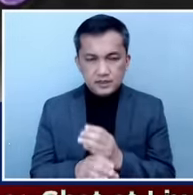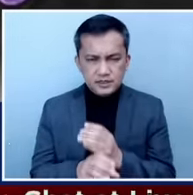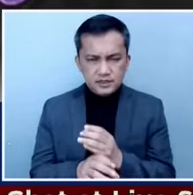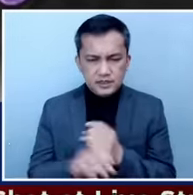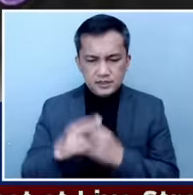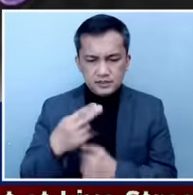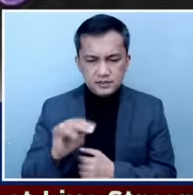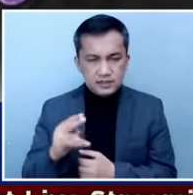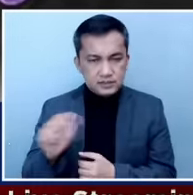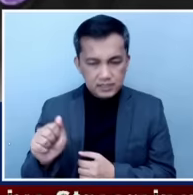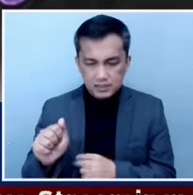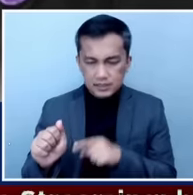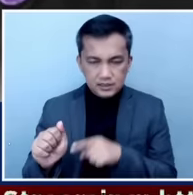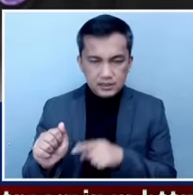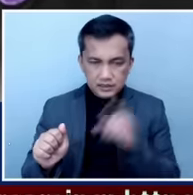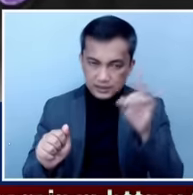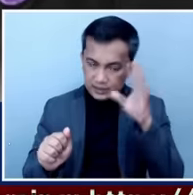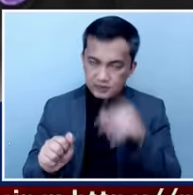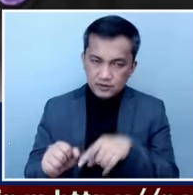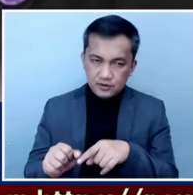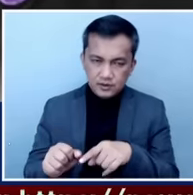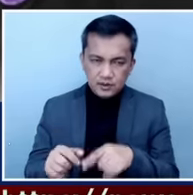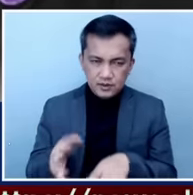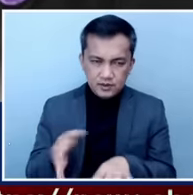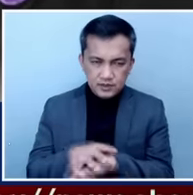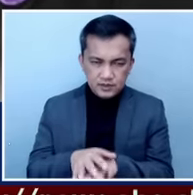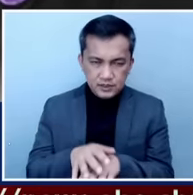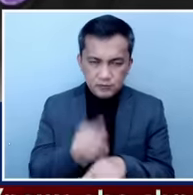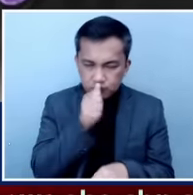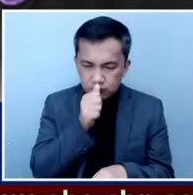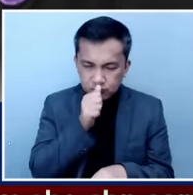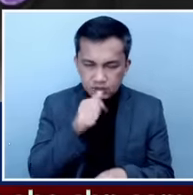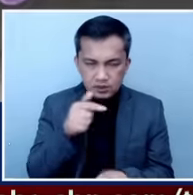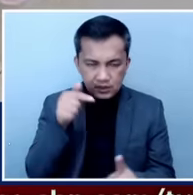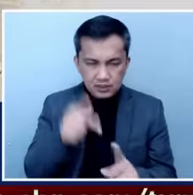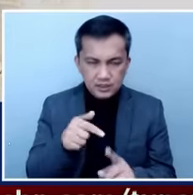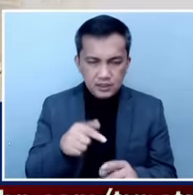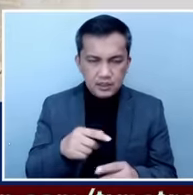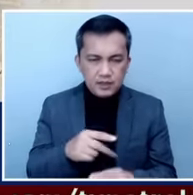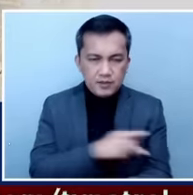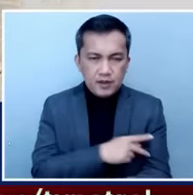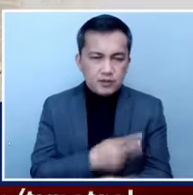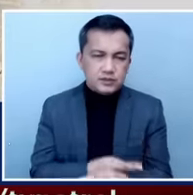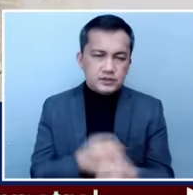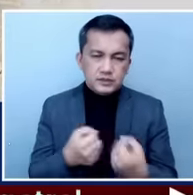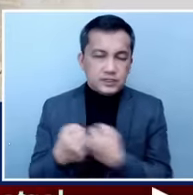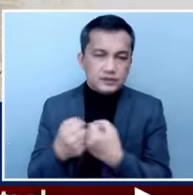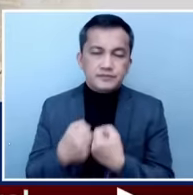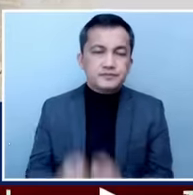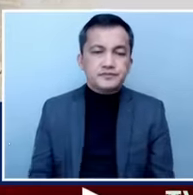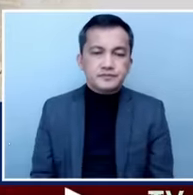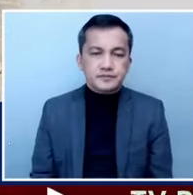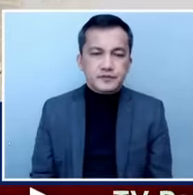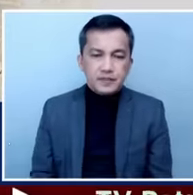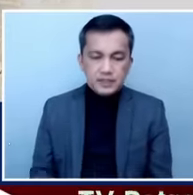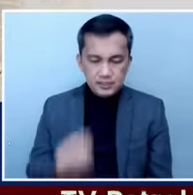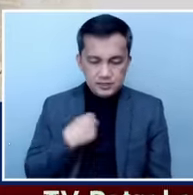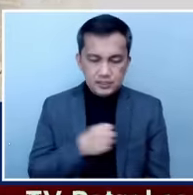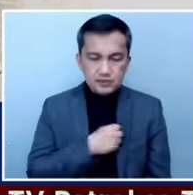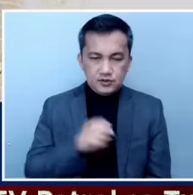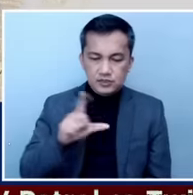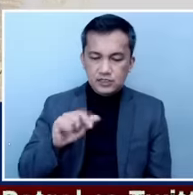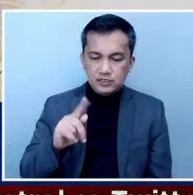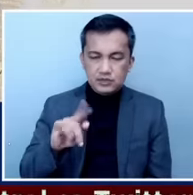tsa-tsa dahil delikado ito kung may halong hidden agenda at power struggle. Giit naman ni Senador Lito Lapid, dapat